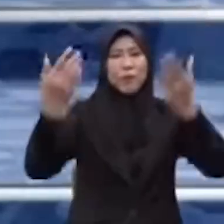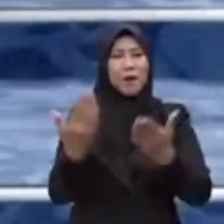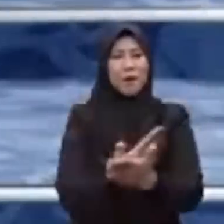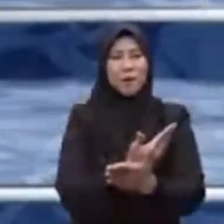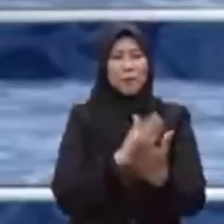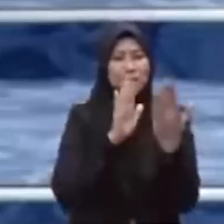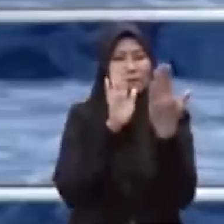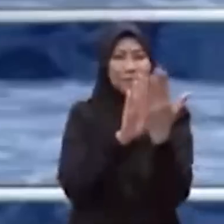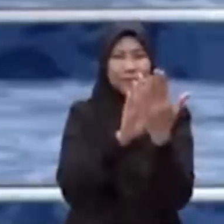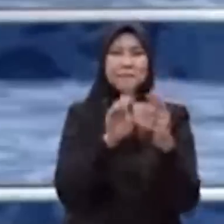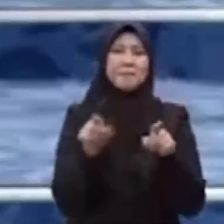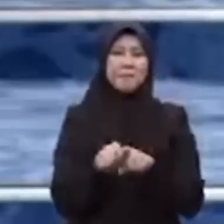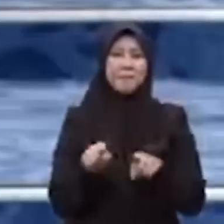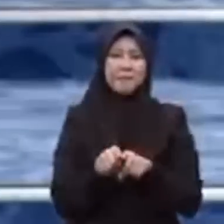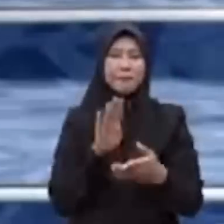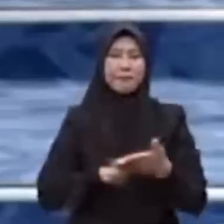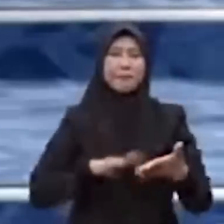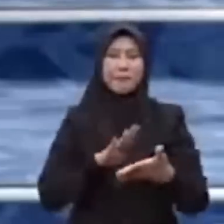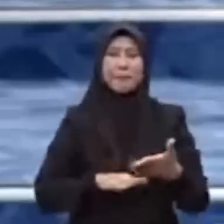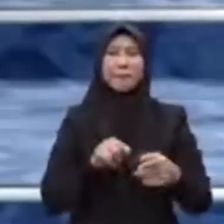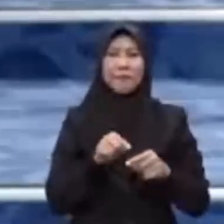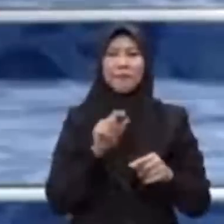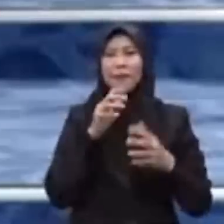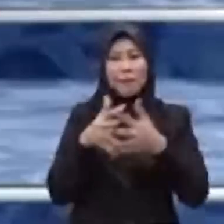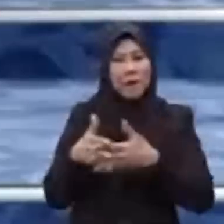depan dengan pegawai ini